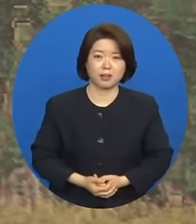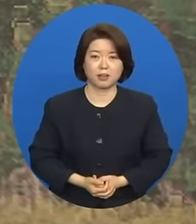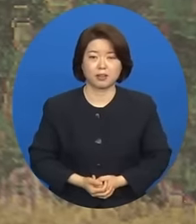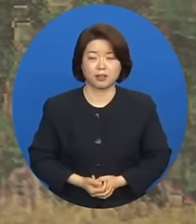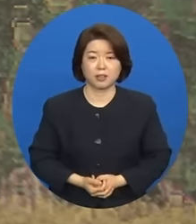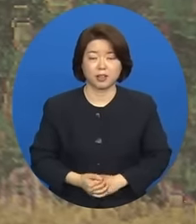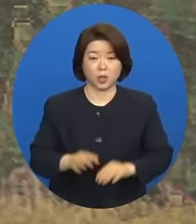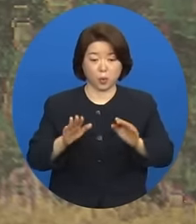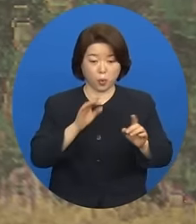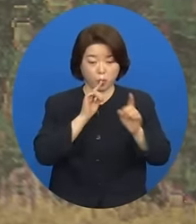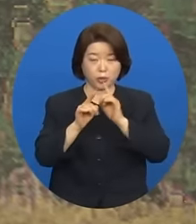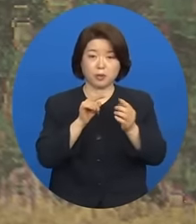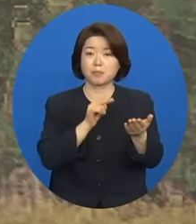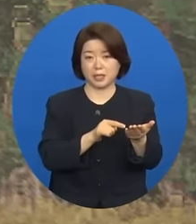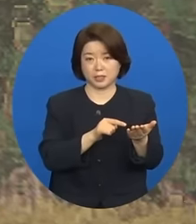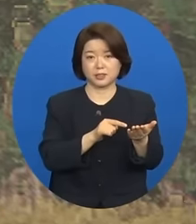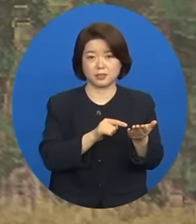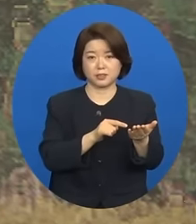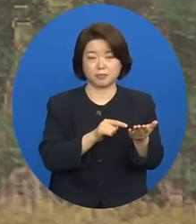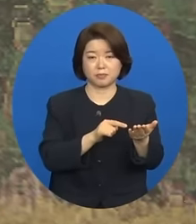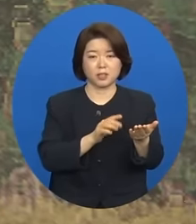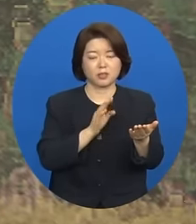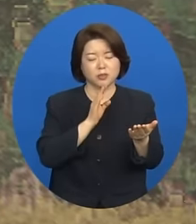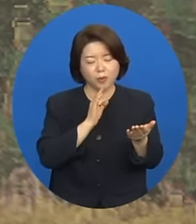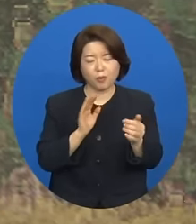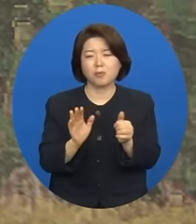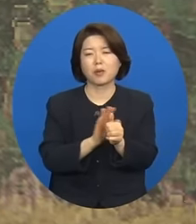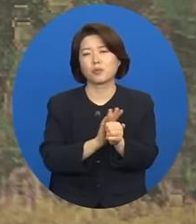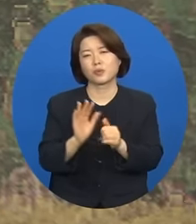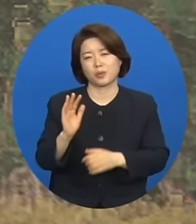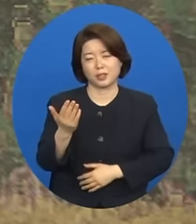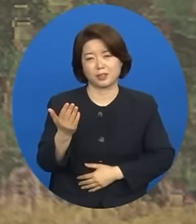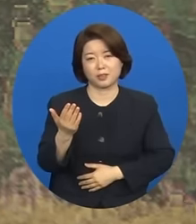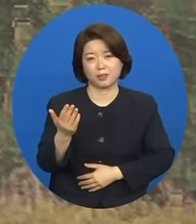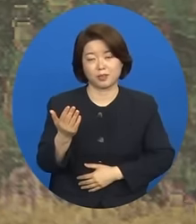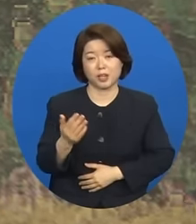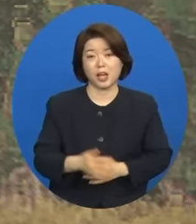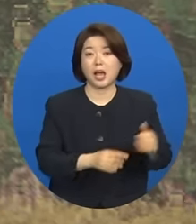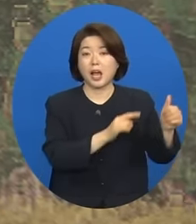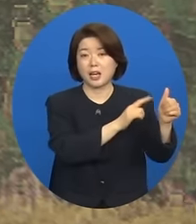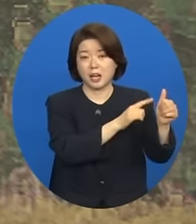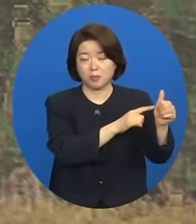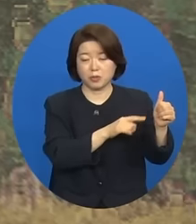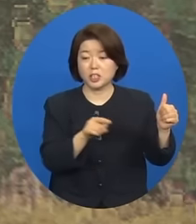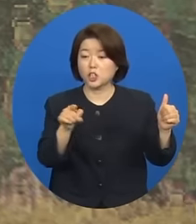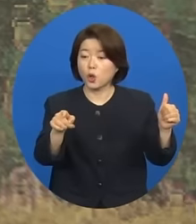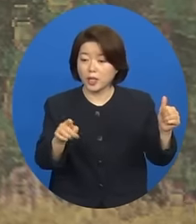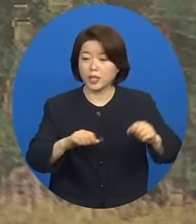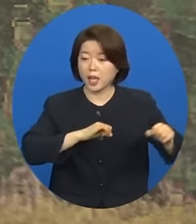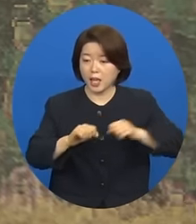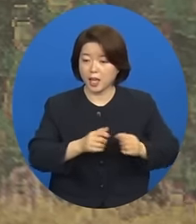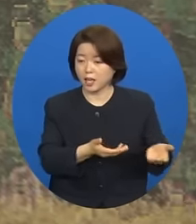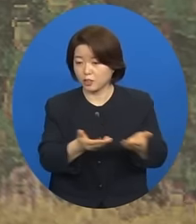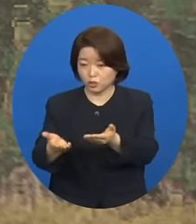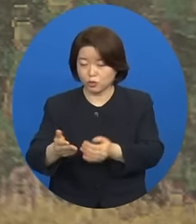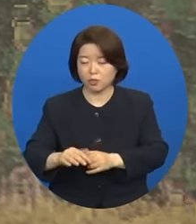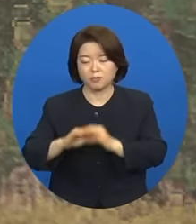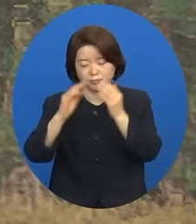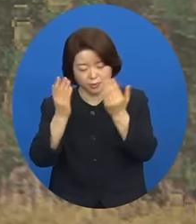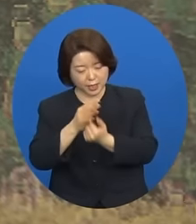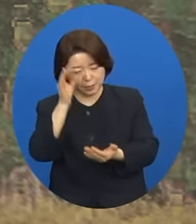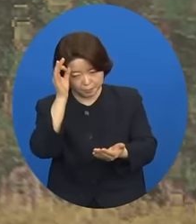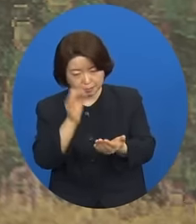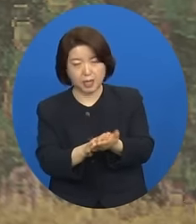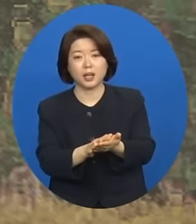근데 오늘 이 말씀에 저는 이 말씀이 너무 위로가 되었어요. 라반이 내게 행한 모든 것을 내가 보았느니라.